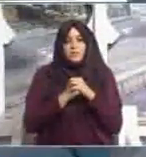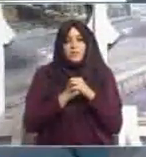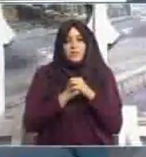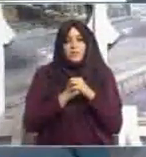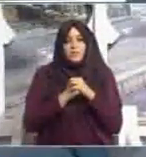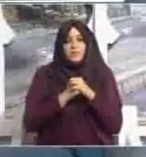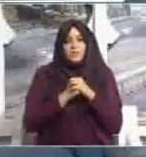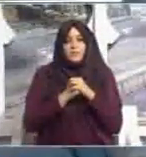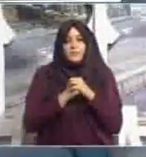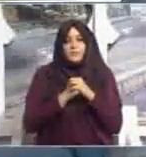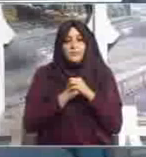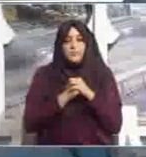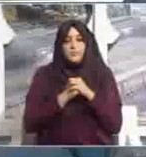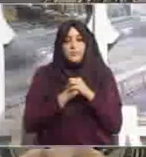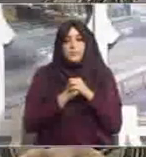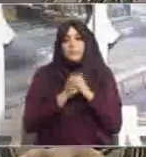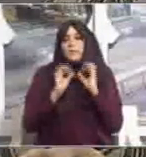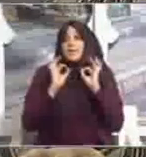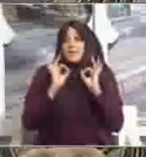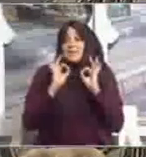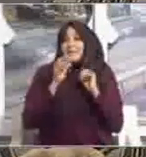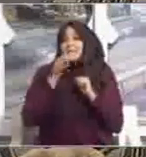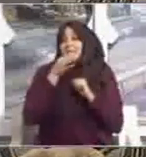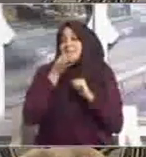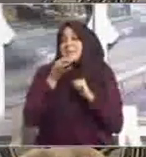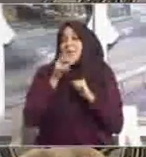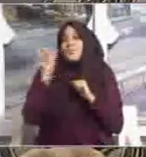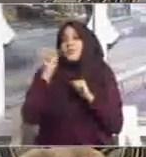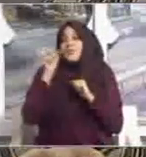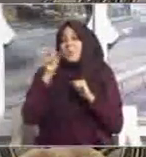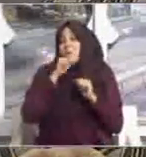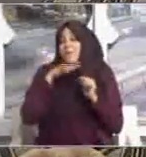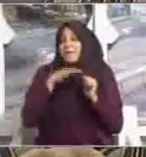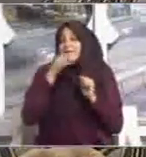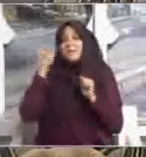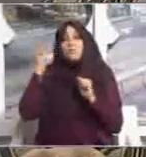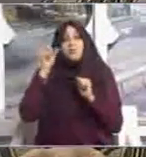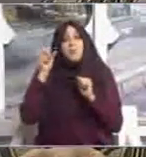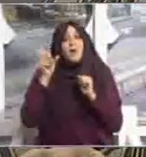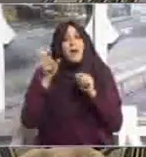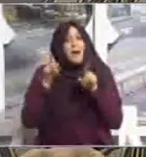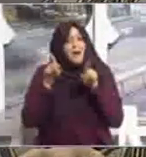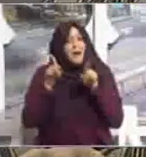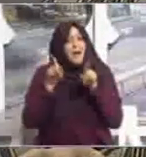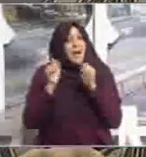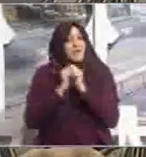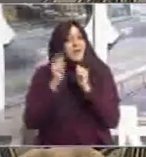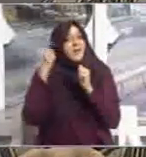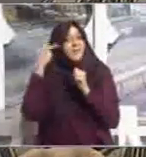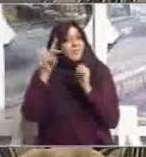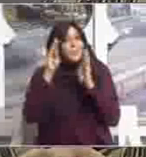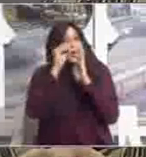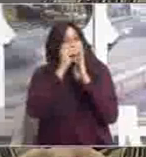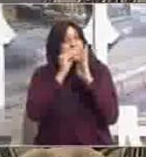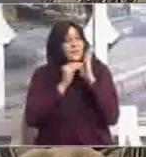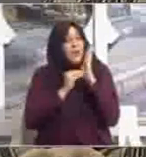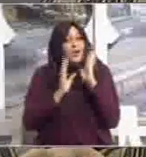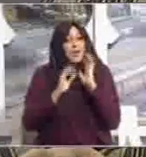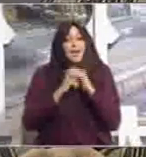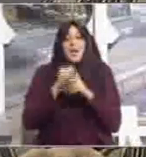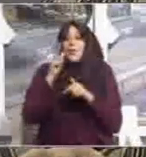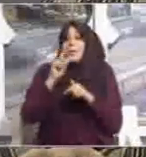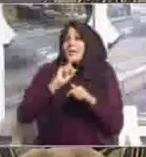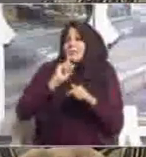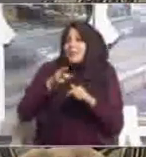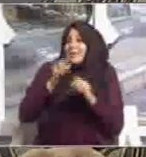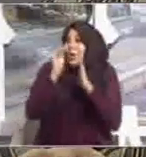عند شروطهم. هذا هو كما قال النبي صلى الله عليه وسلم. صلى الله عليه وسلم. بما أنها اشترط عليها شروطا ولم تلتزم بها، هو